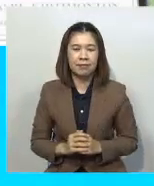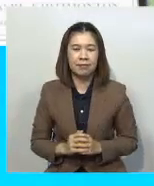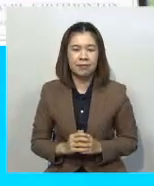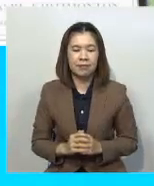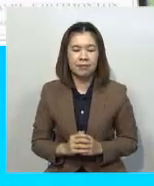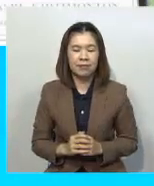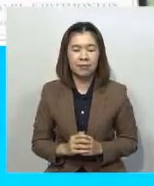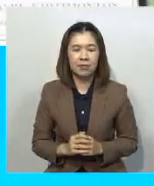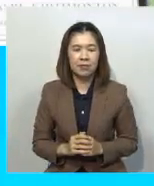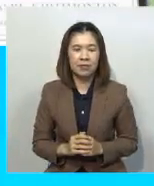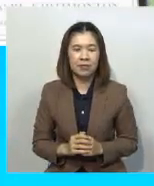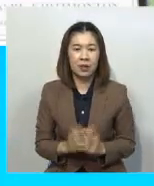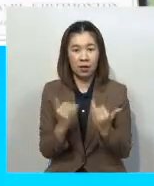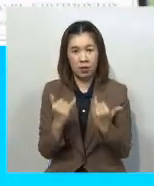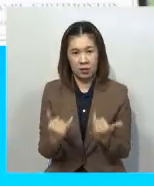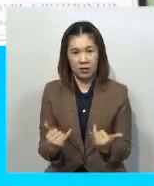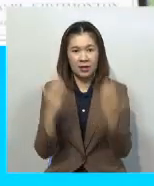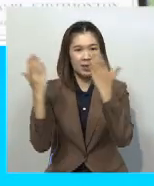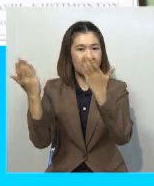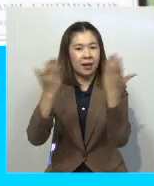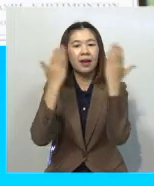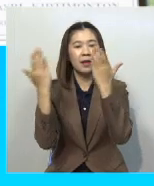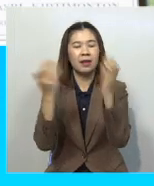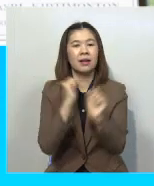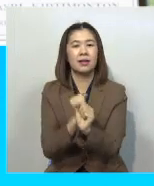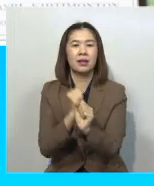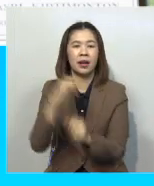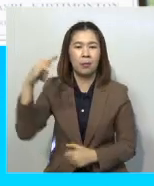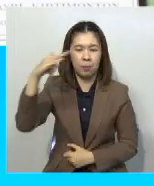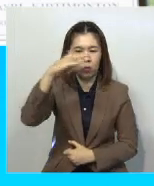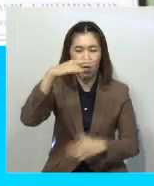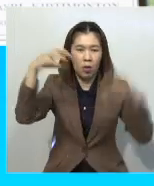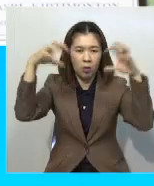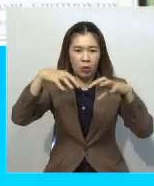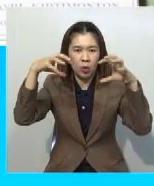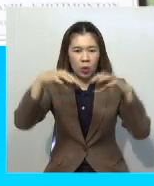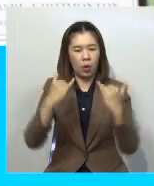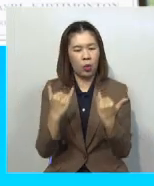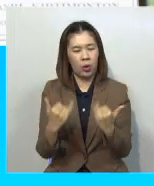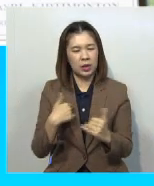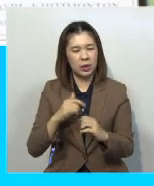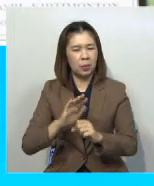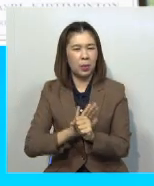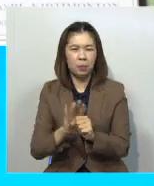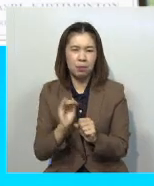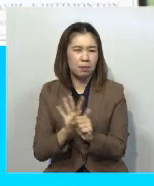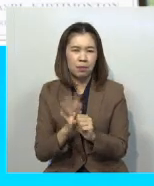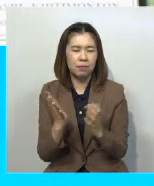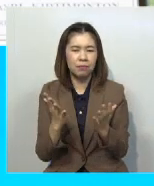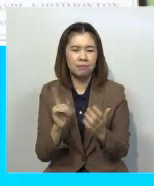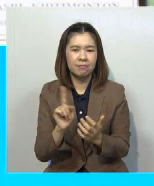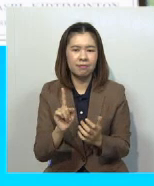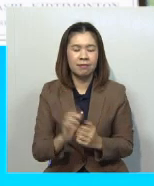ค่ะแสดงว่าวันนี้สภาพอากาศบริเวณหน่วยปฏิบัติการฝนหลวงนี้ยังไม่มีความเหมาะสมที่จะขึ้นปฏิบัติการใช่ไหม